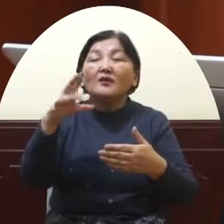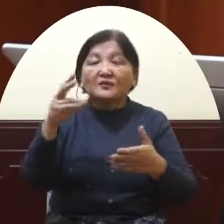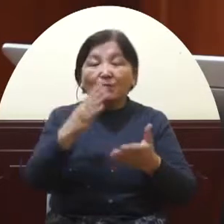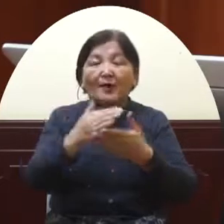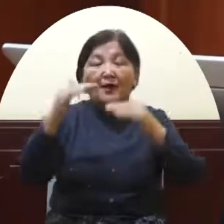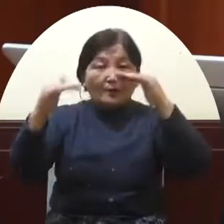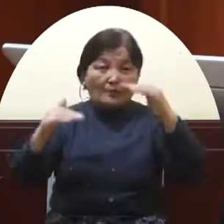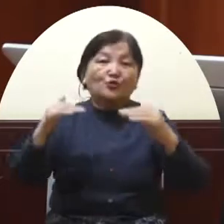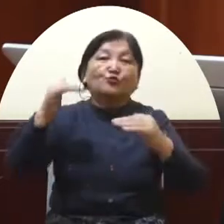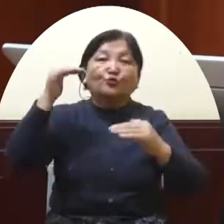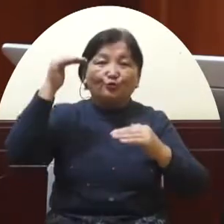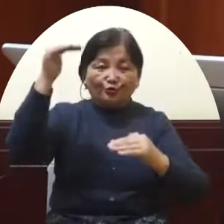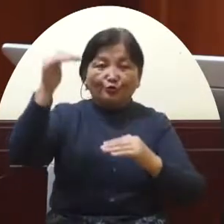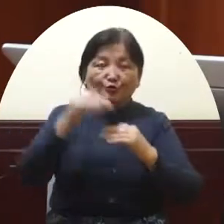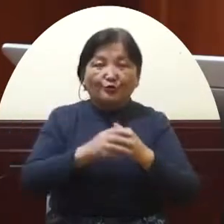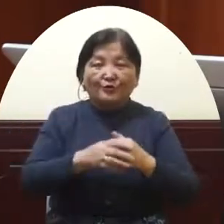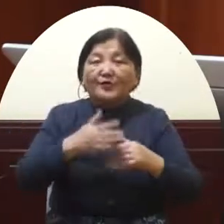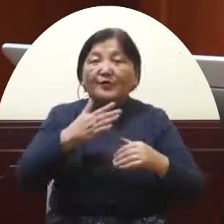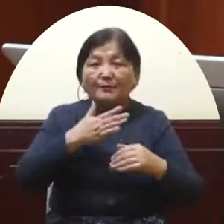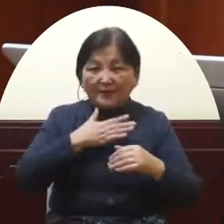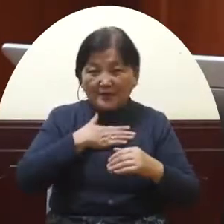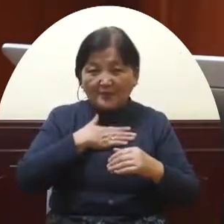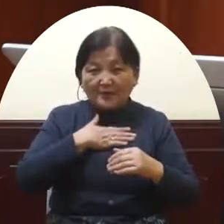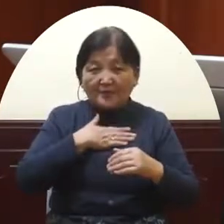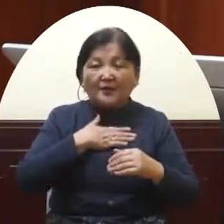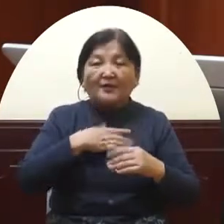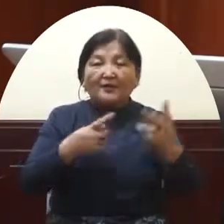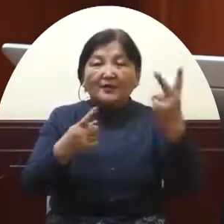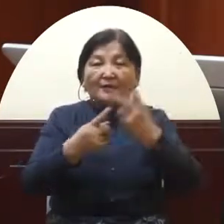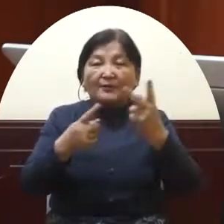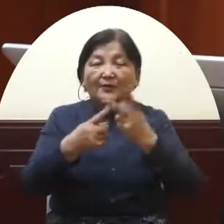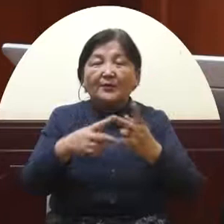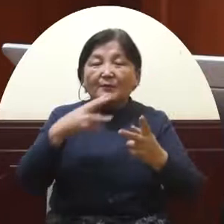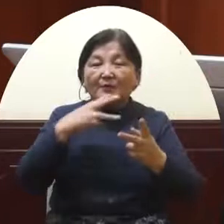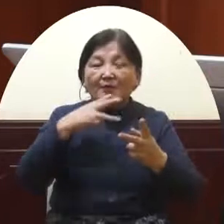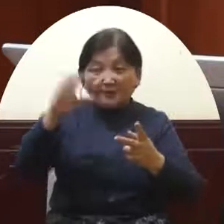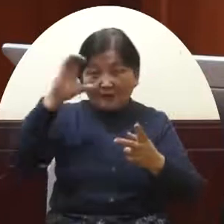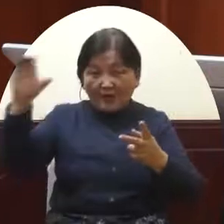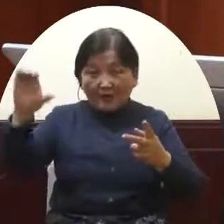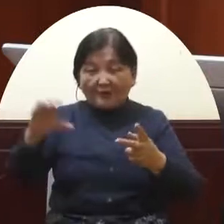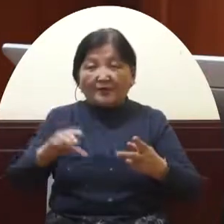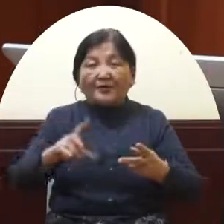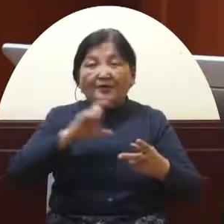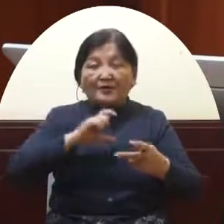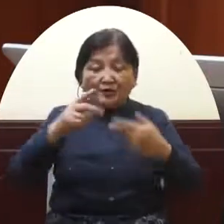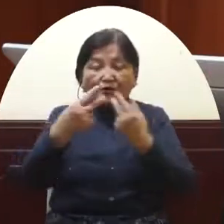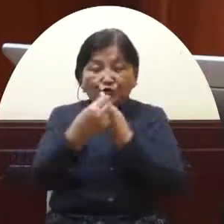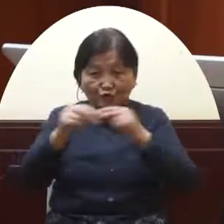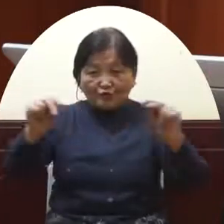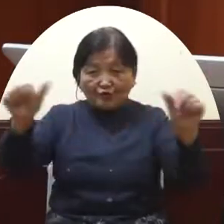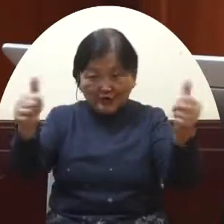өндөр. Тэгэр бид нар нөгөө хэвлийн эрхчлөлөг хангая, хараатус байдлыг бий болгоё гэж бодож байгаа